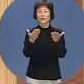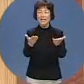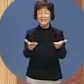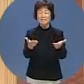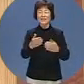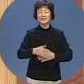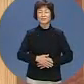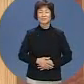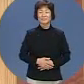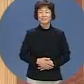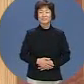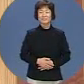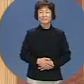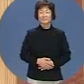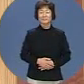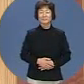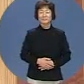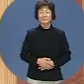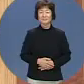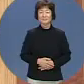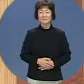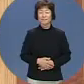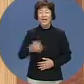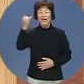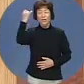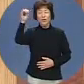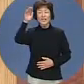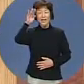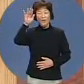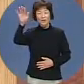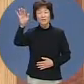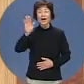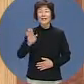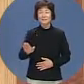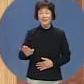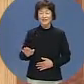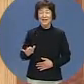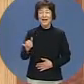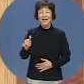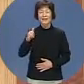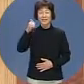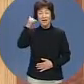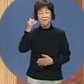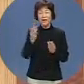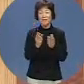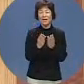伝えしています。ご意見ご希望がございましたら、電話